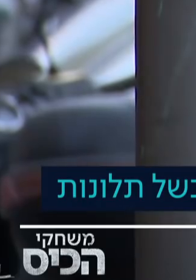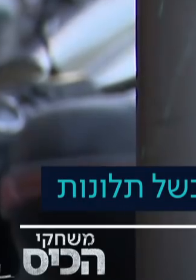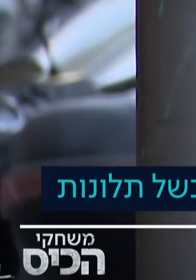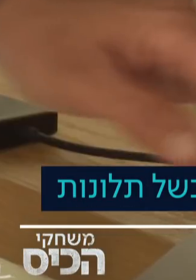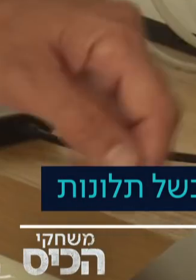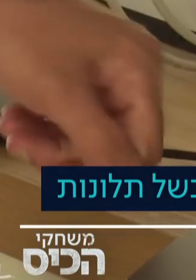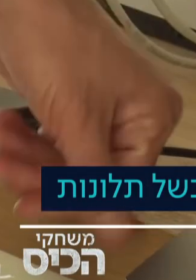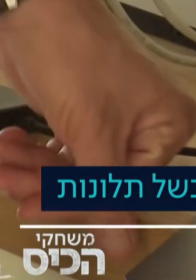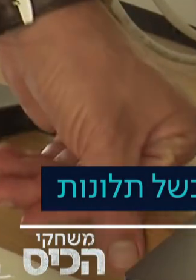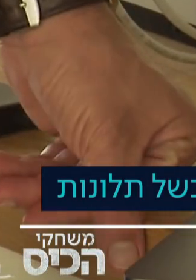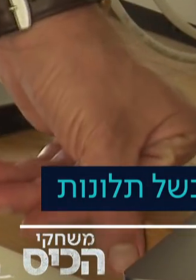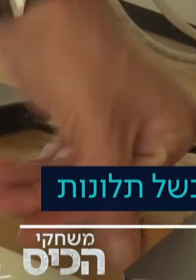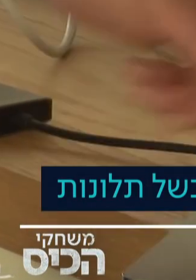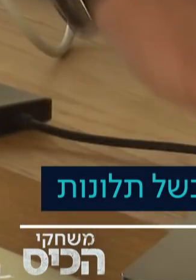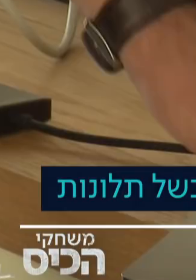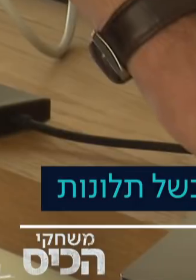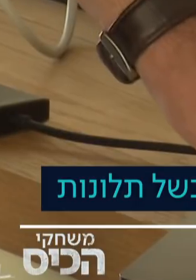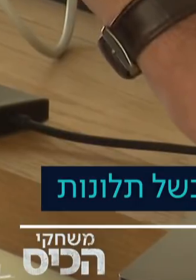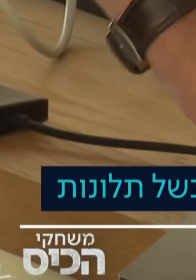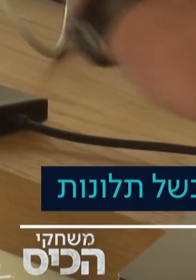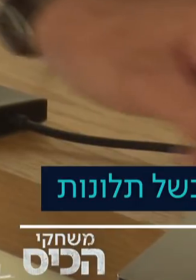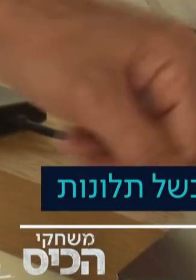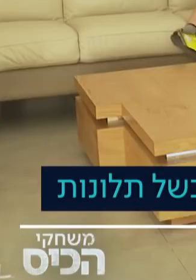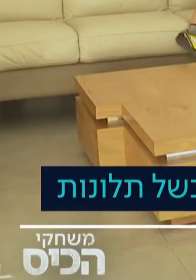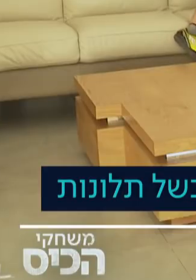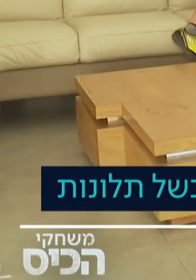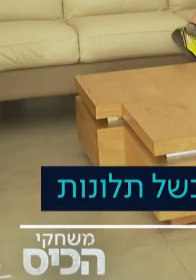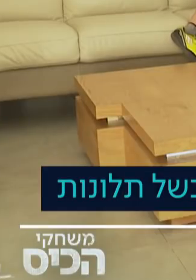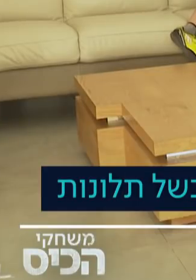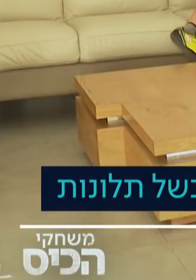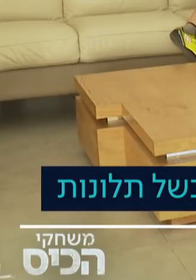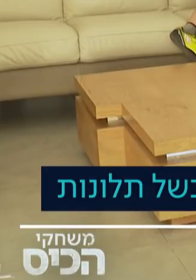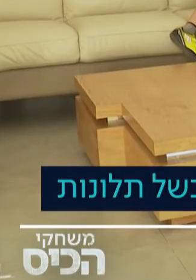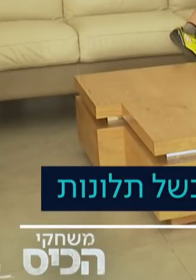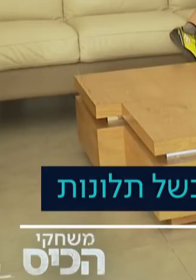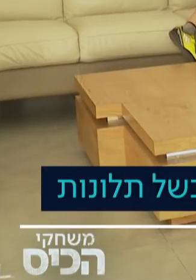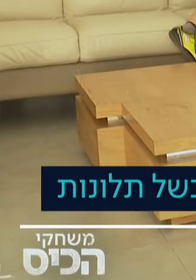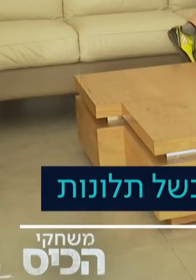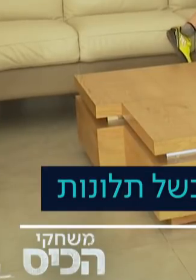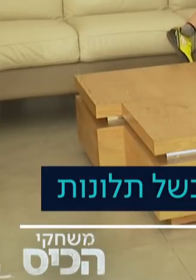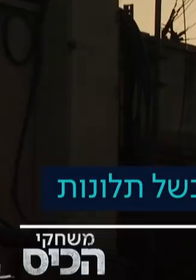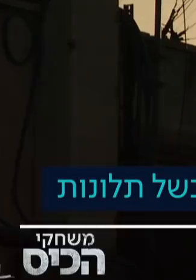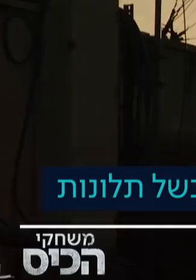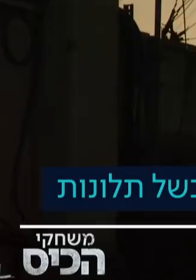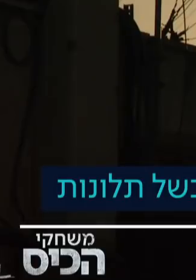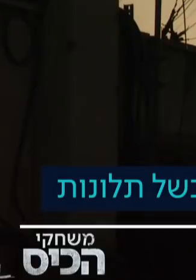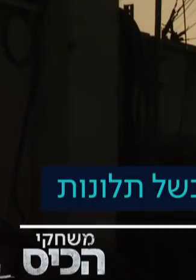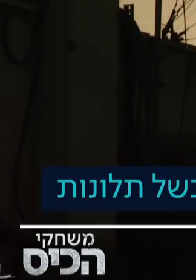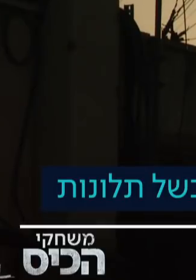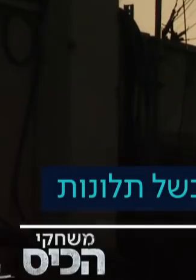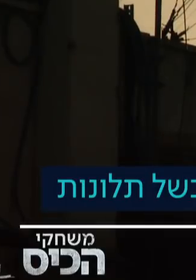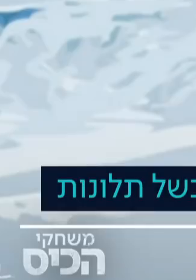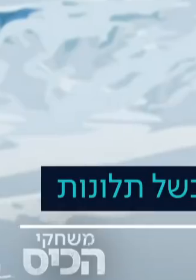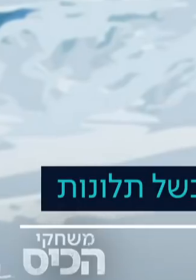בקשות התנתקות, מהירות גלישה איטית ועסקאות ללא יכולת ביטול הן רק חלק מהתלונות המרובות. בזמן הזה